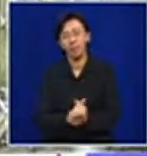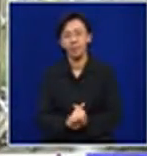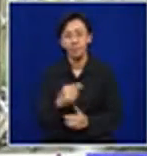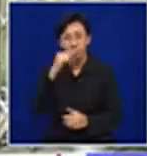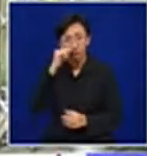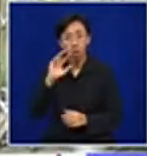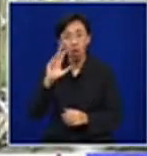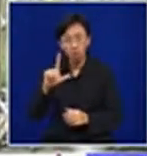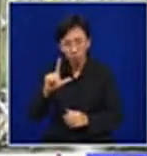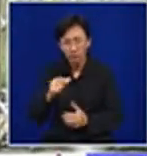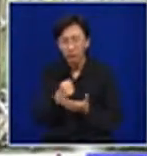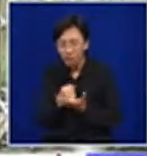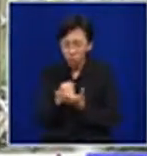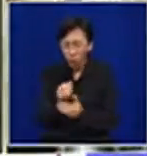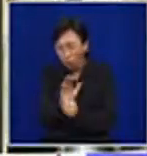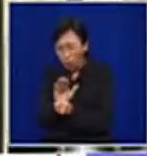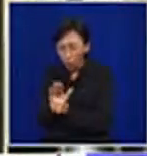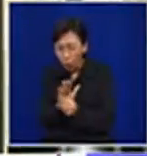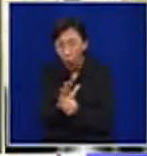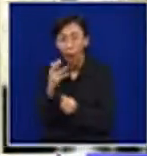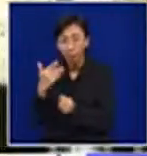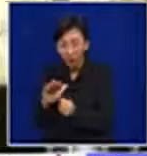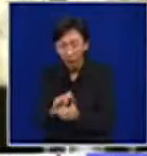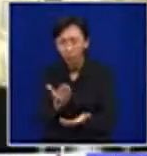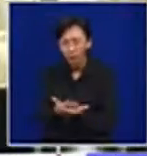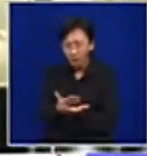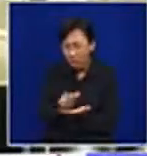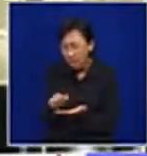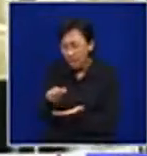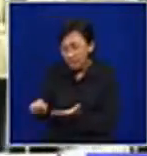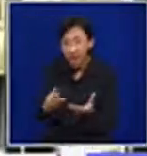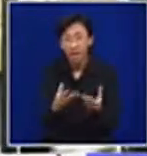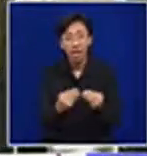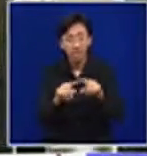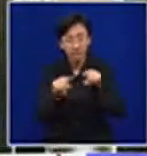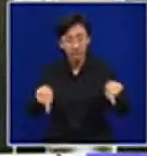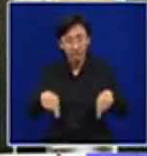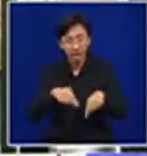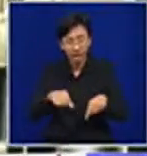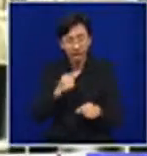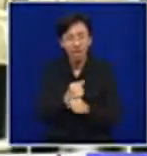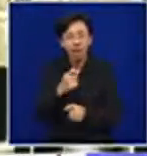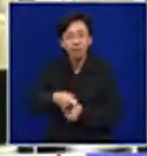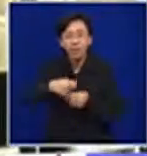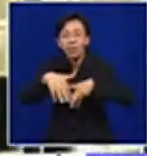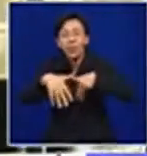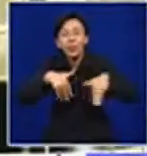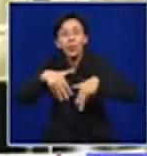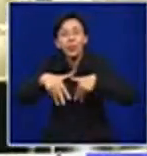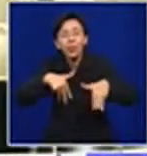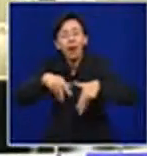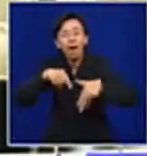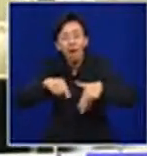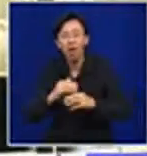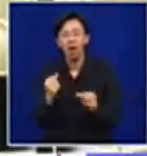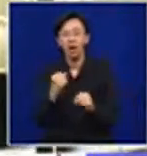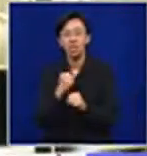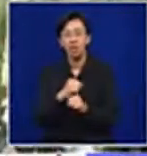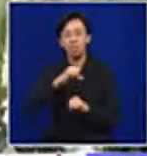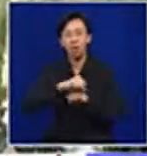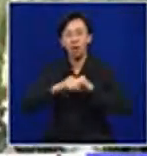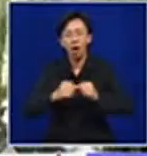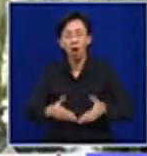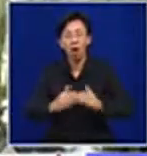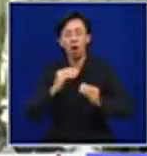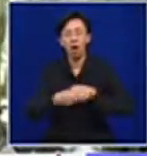ดเชยให้ผู้เสียหายจนเป็นที่พอใจแล้วประกอบกับนำที่ดินไปเป็นสวนสาธารณะให้กับประชาชนแทนการก่อสร้างศูนย์การค้า